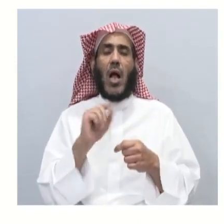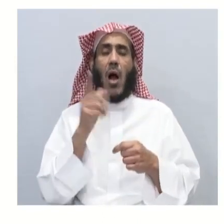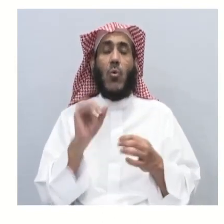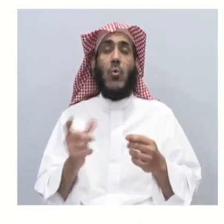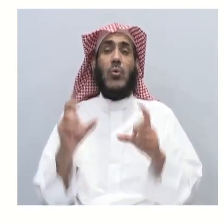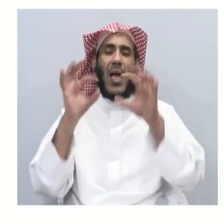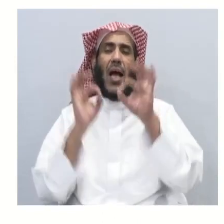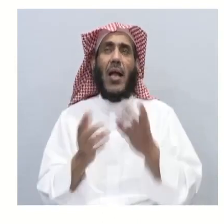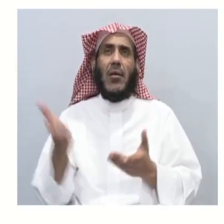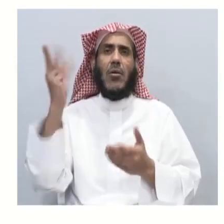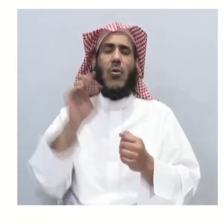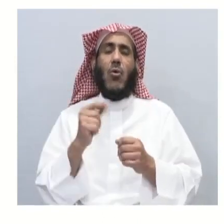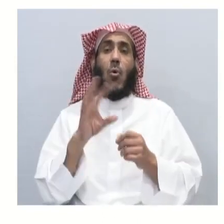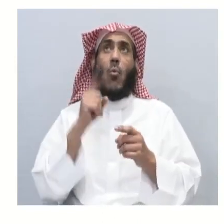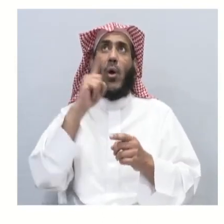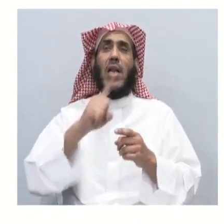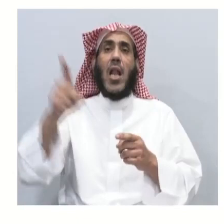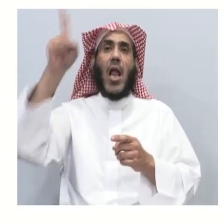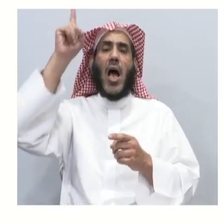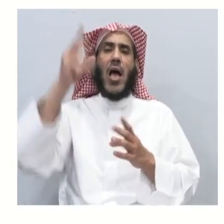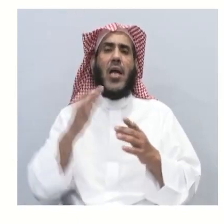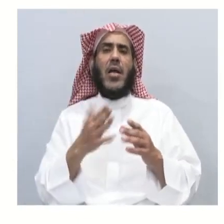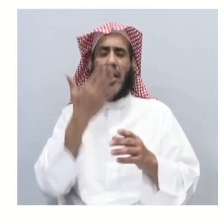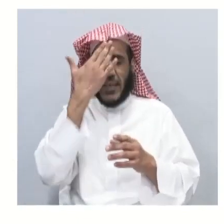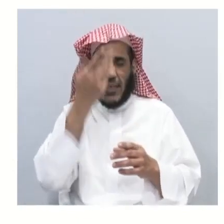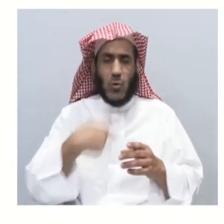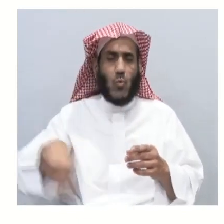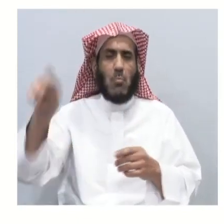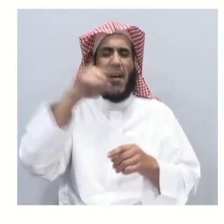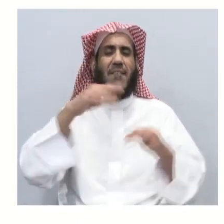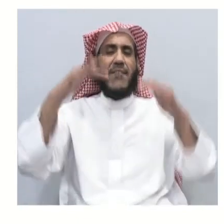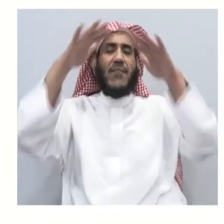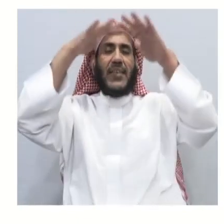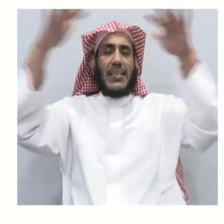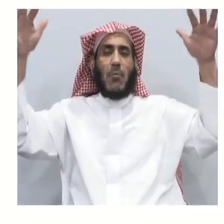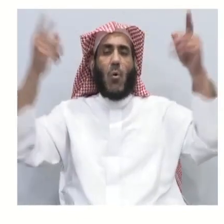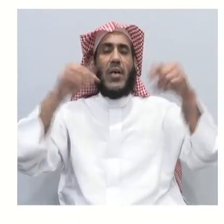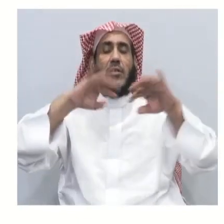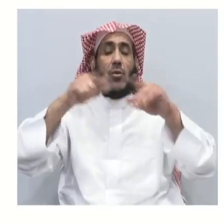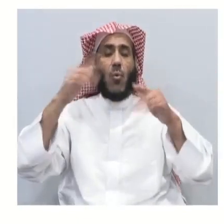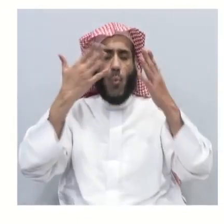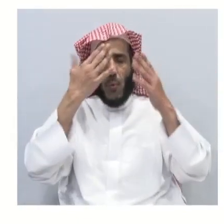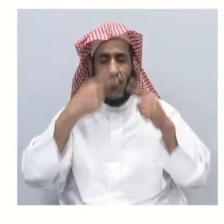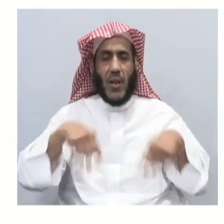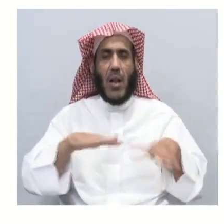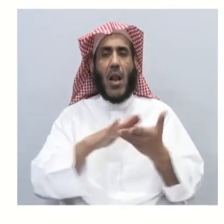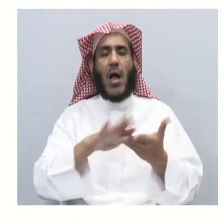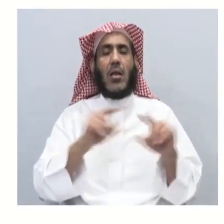تعالى: ولله يسجد من في السماوات والأرض. إذن كلمة مفصولة